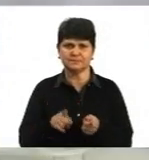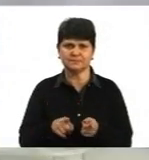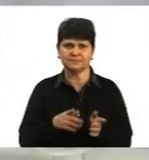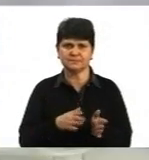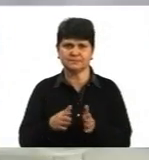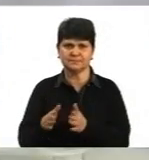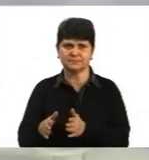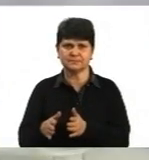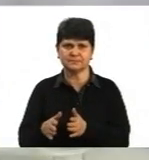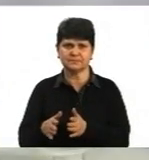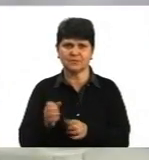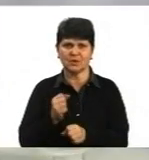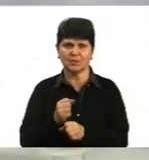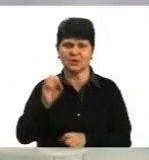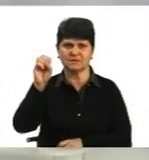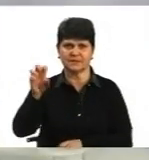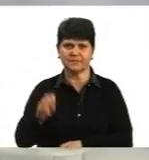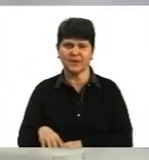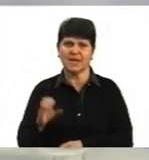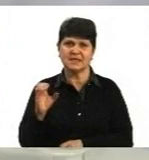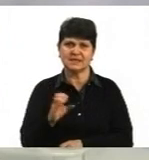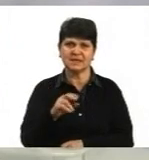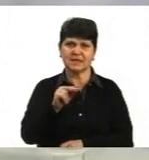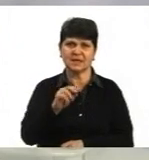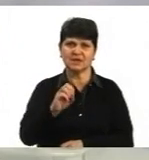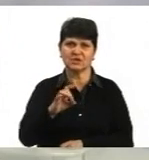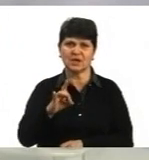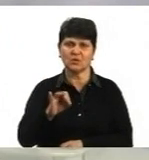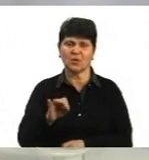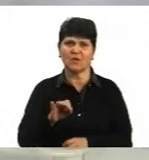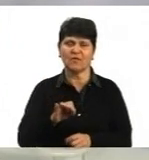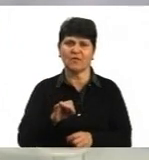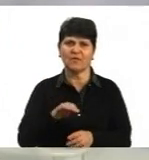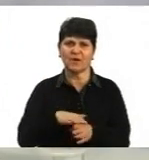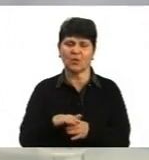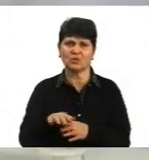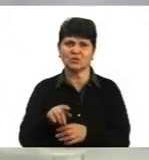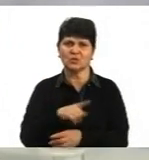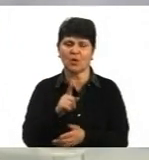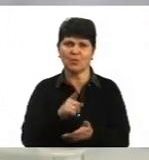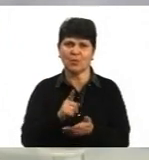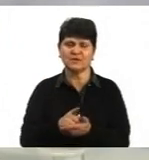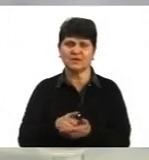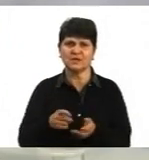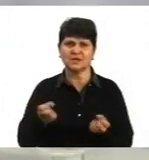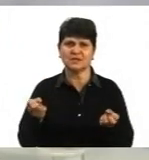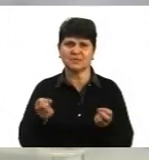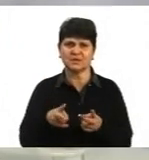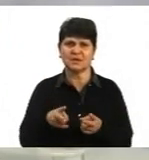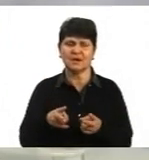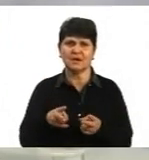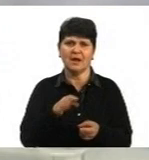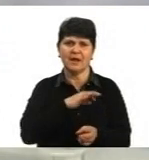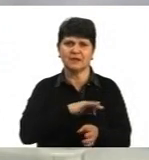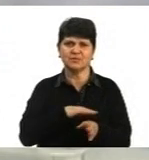коректувати режим роботи світлофорів. Сергій Чернов, виконувач обов'язків директора комунального підприємства «Спеціалізована монтажно-експлуатаційна дільниця»